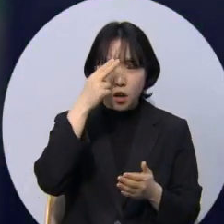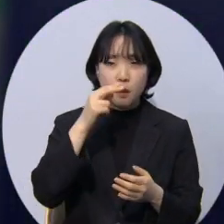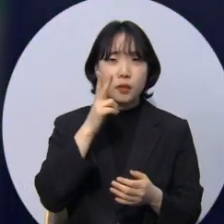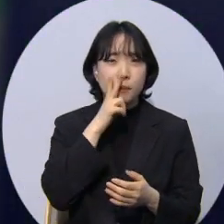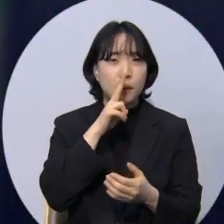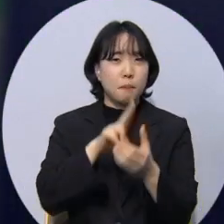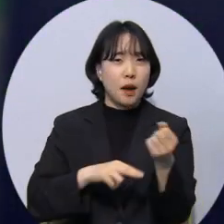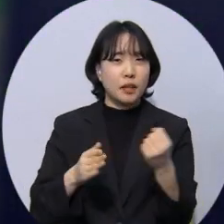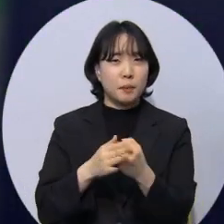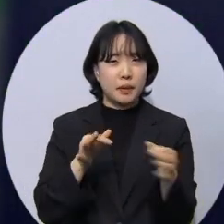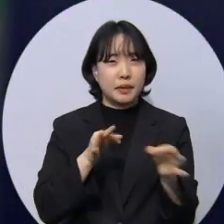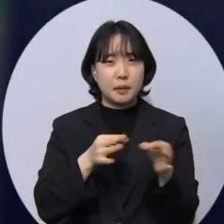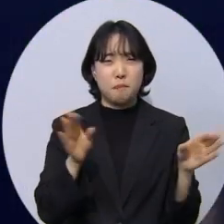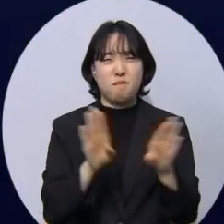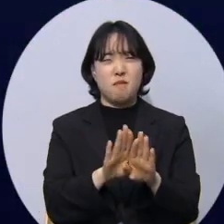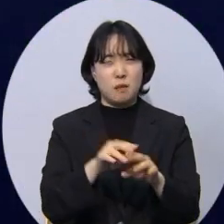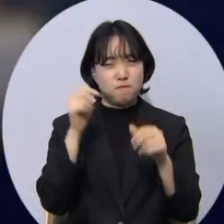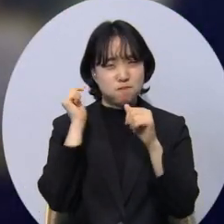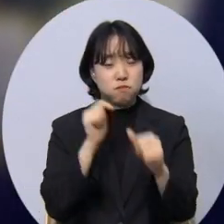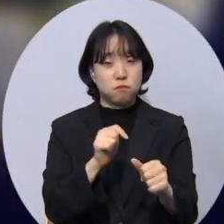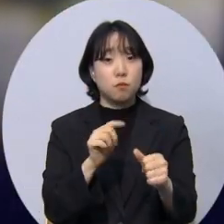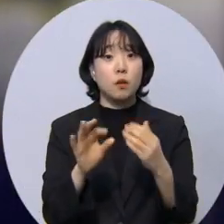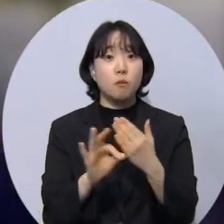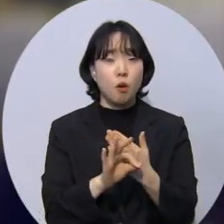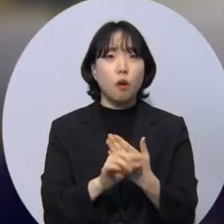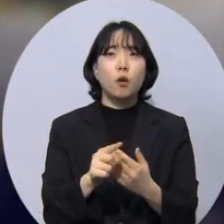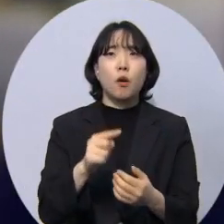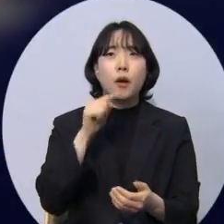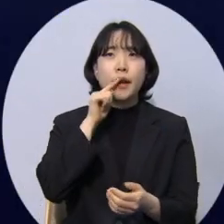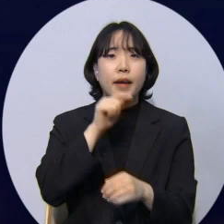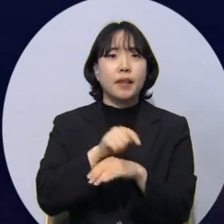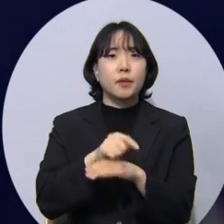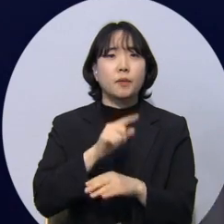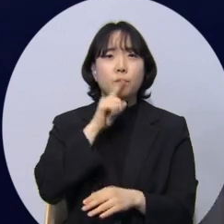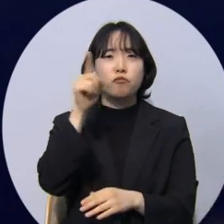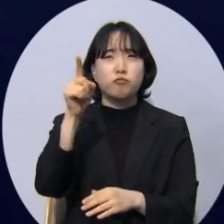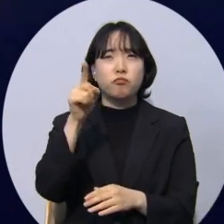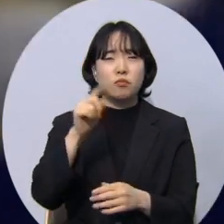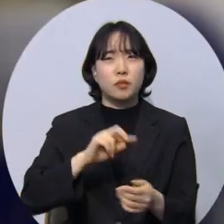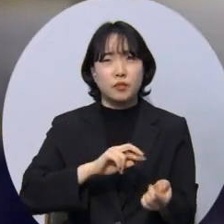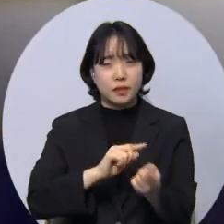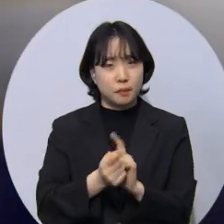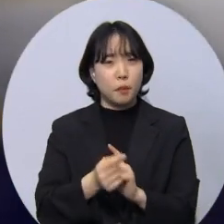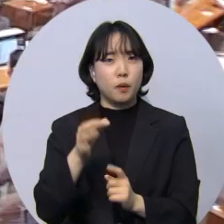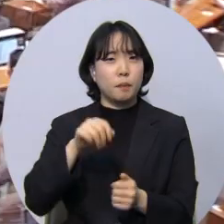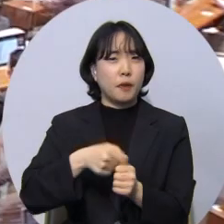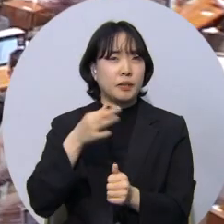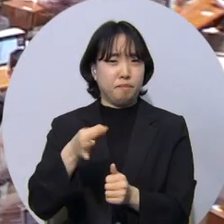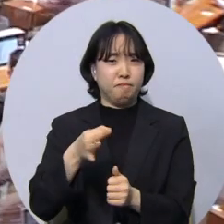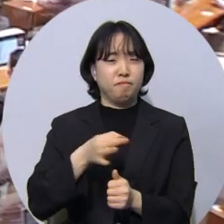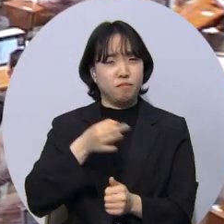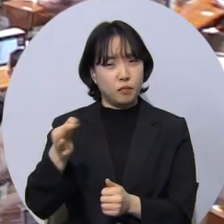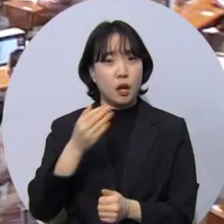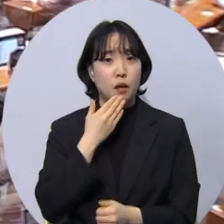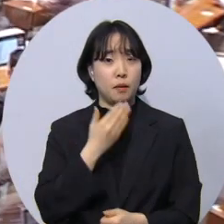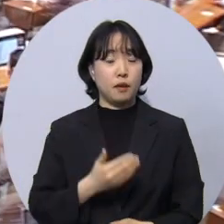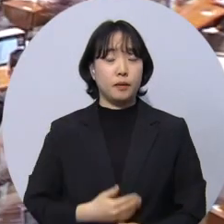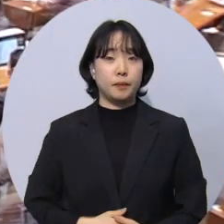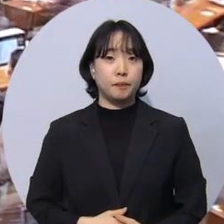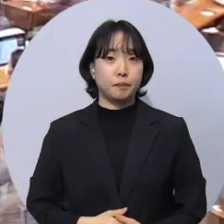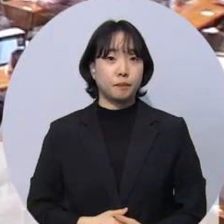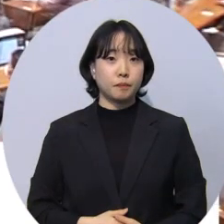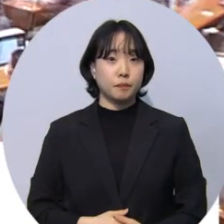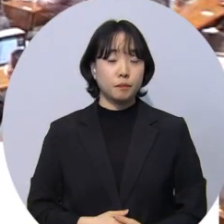영업정지 처분을 받을 경우 영업정지 행정 처분을 과진 금으로 전환할 수 있습니다 한편 청소년